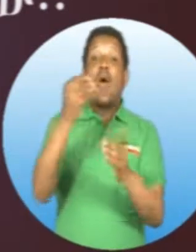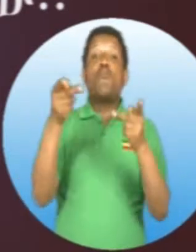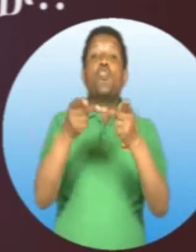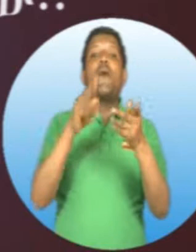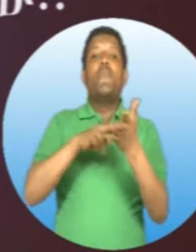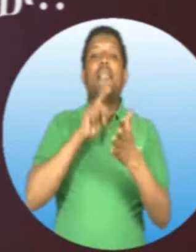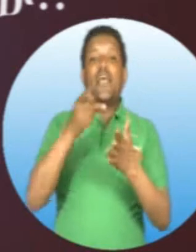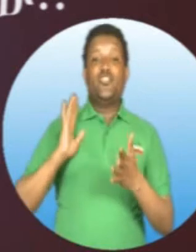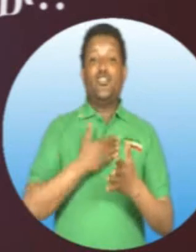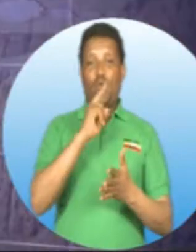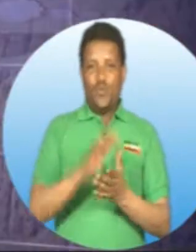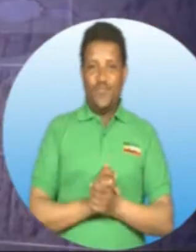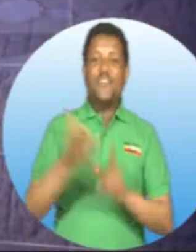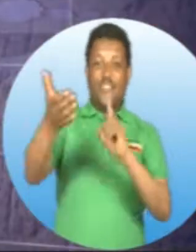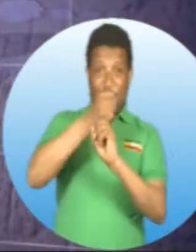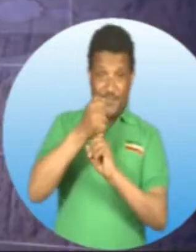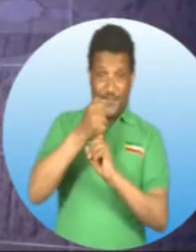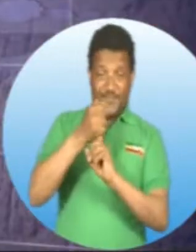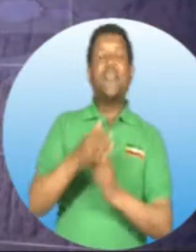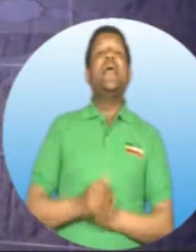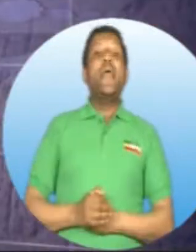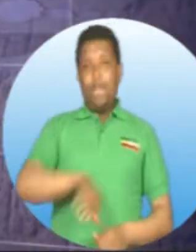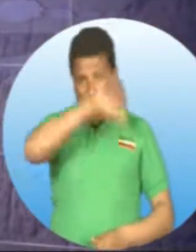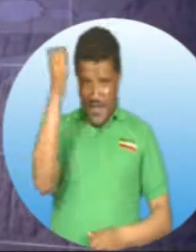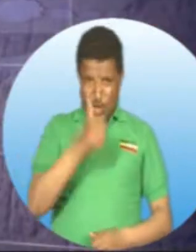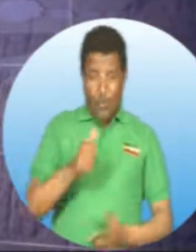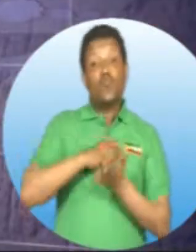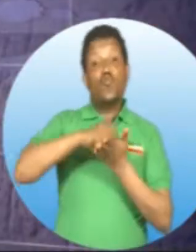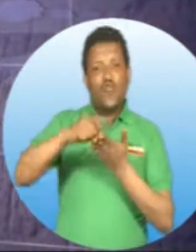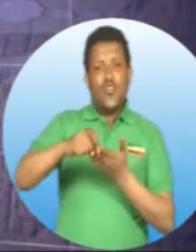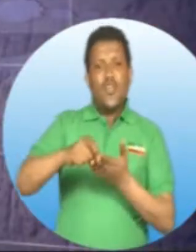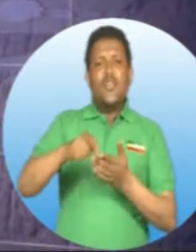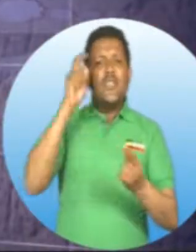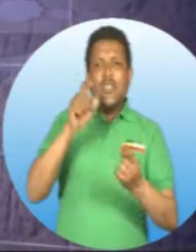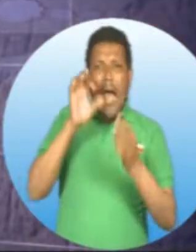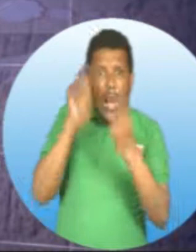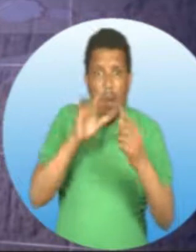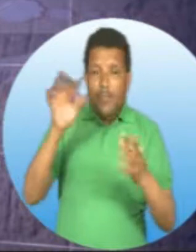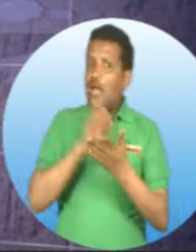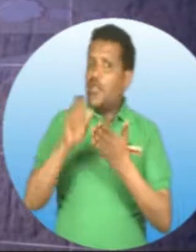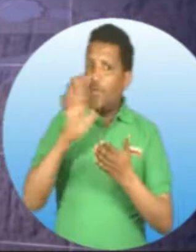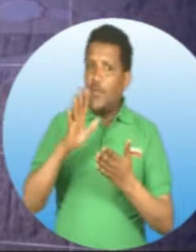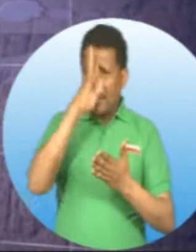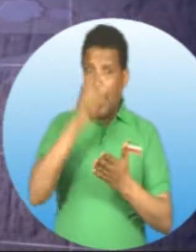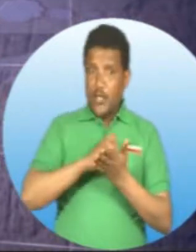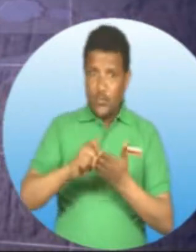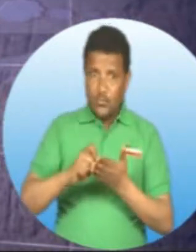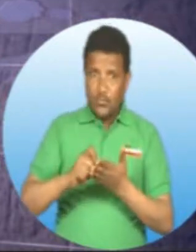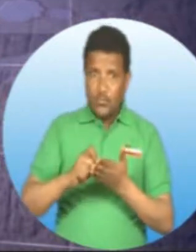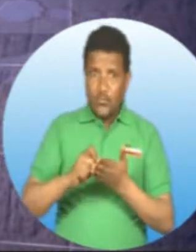ቦታ ማለታችን ነው። ጭብጥ። ማንኛውም ጽሑፍ ያለ ዓላማ አይጻፍም።